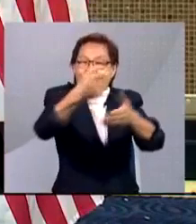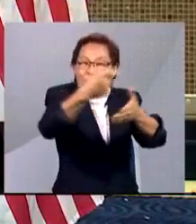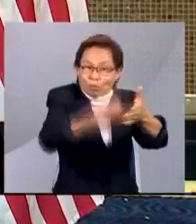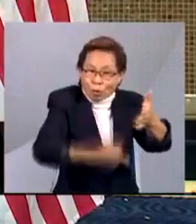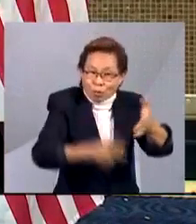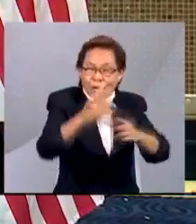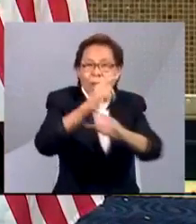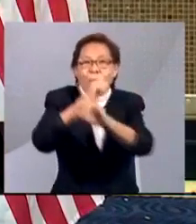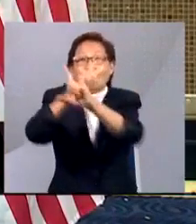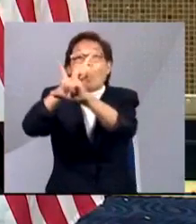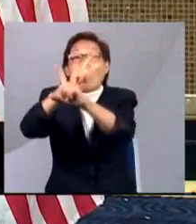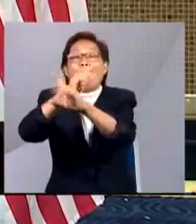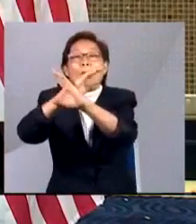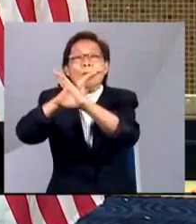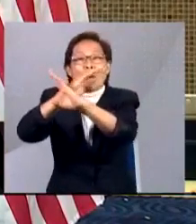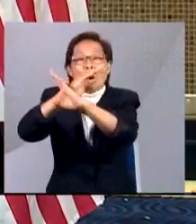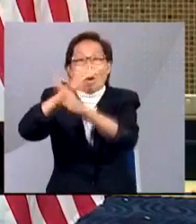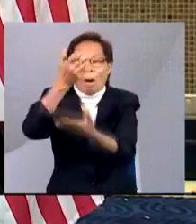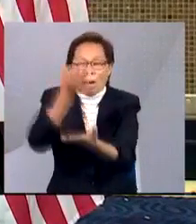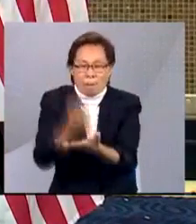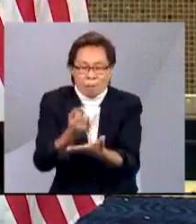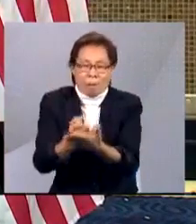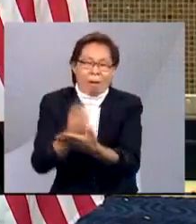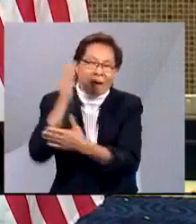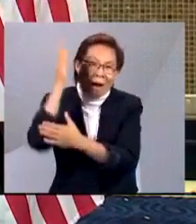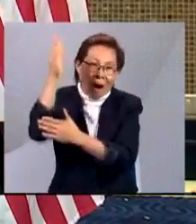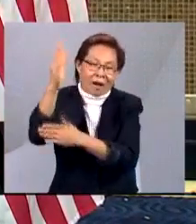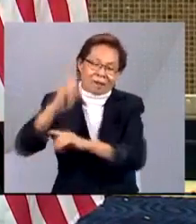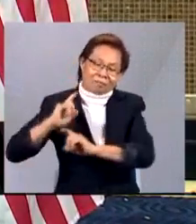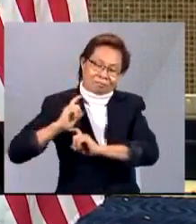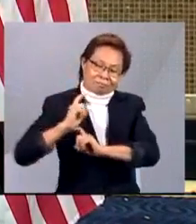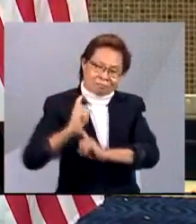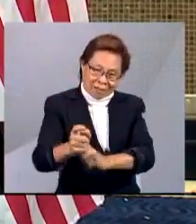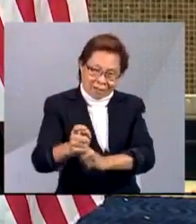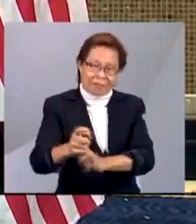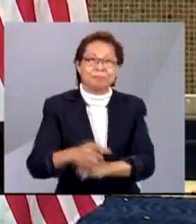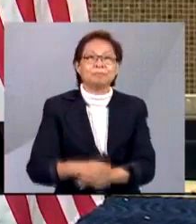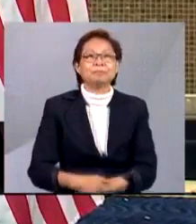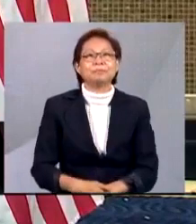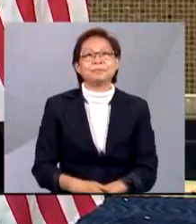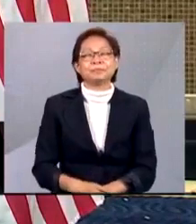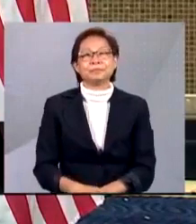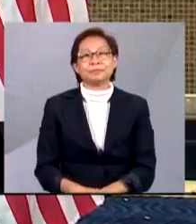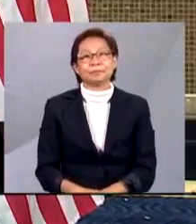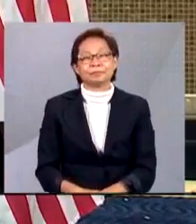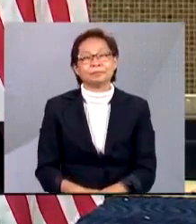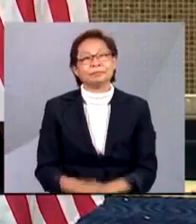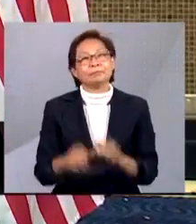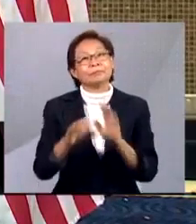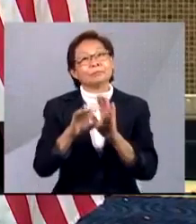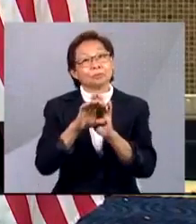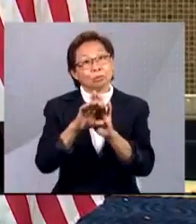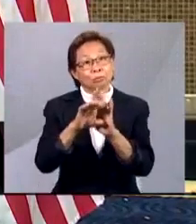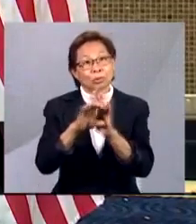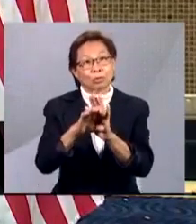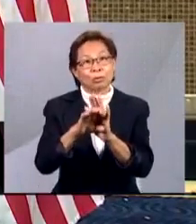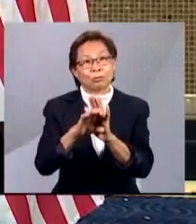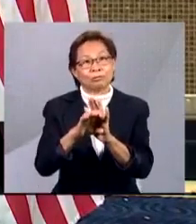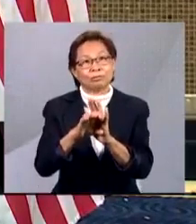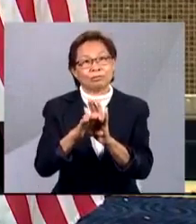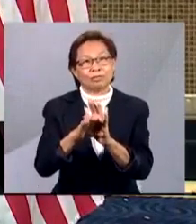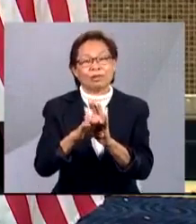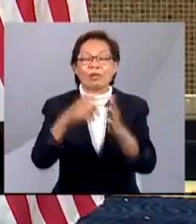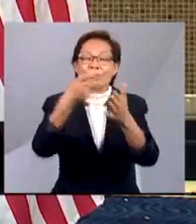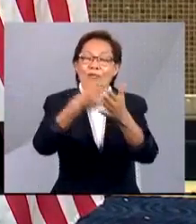juga perlindungan insurans pekerjaan akan diberikan. Sebagai contoh,